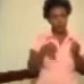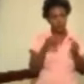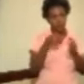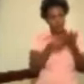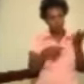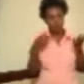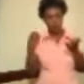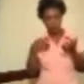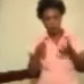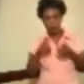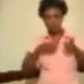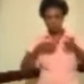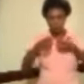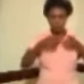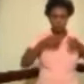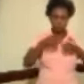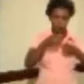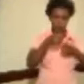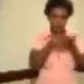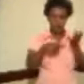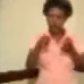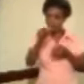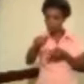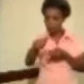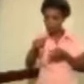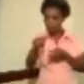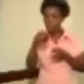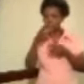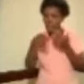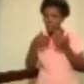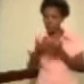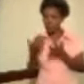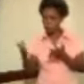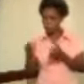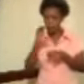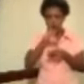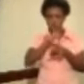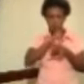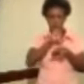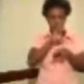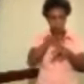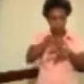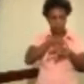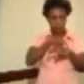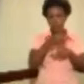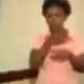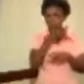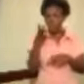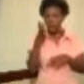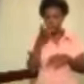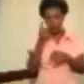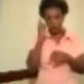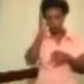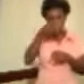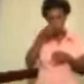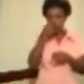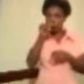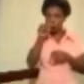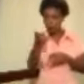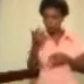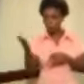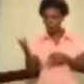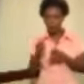région. Grand région, effectivement, c'est le tourisme. Et d'accord avec Michel Martelly, le sud est magnifique. Mais il y a d'autres